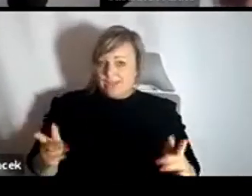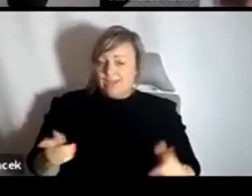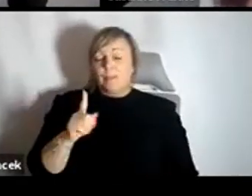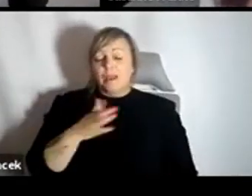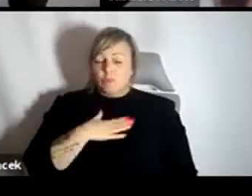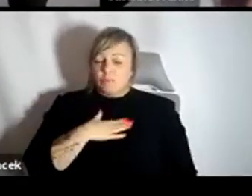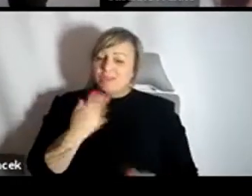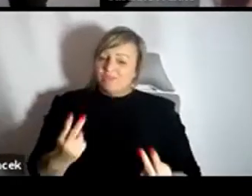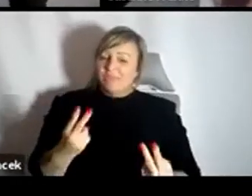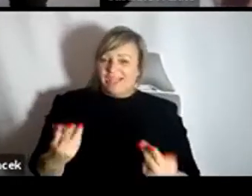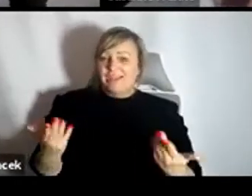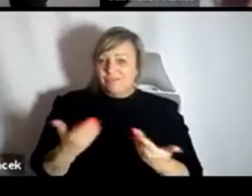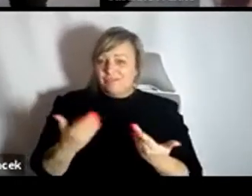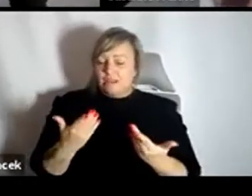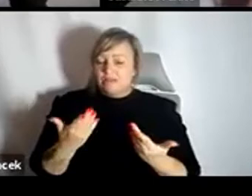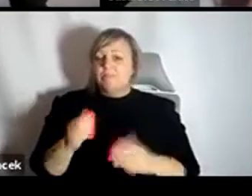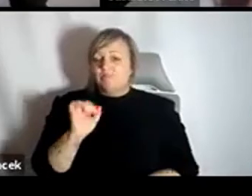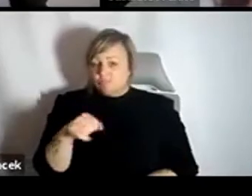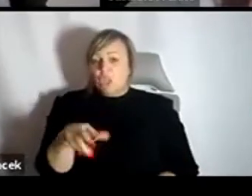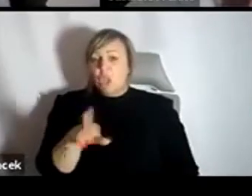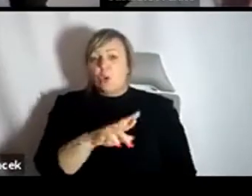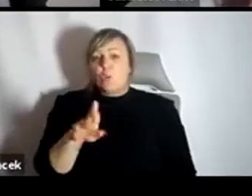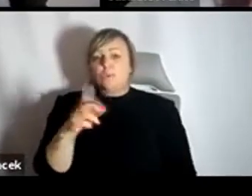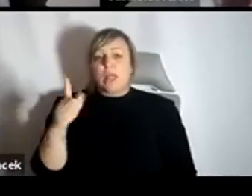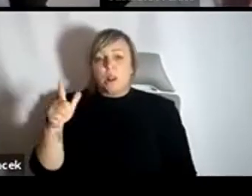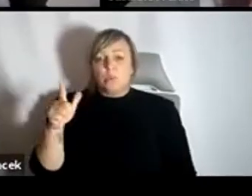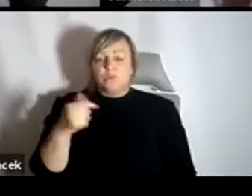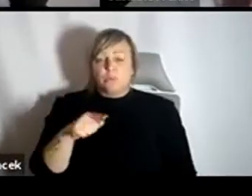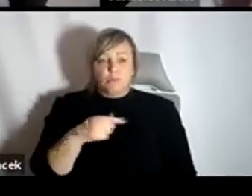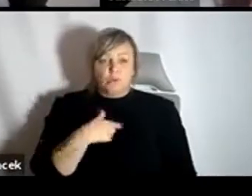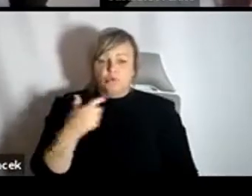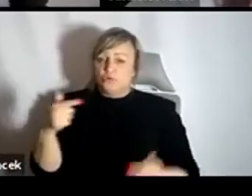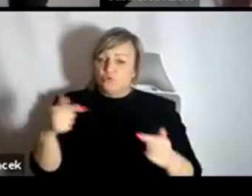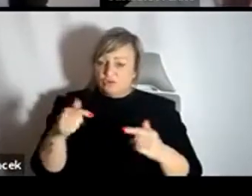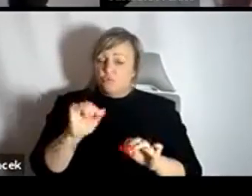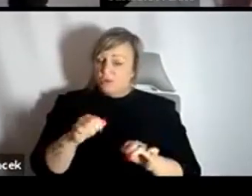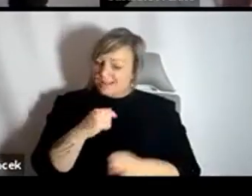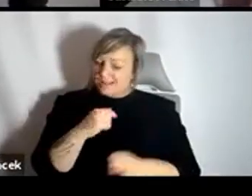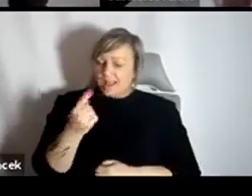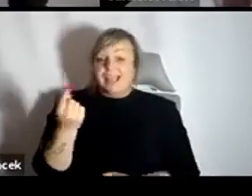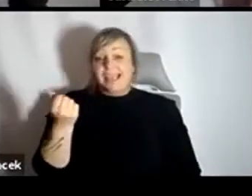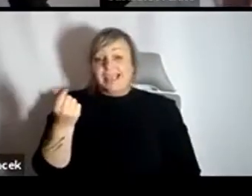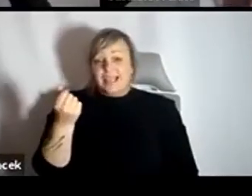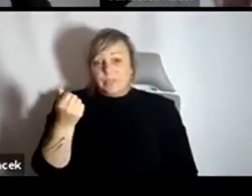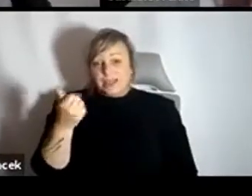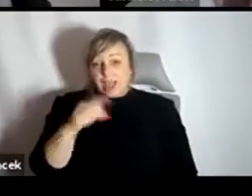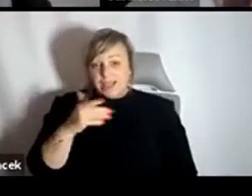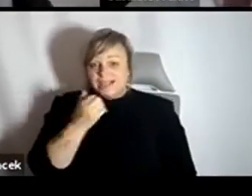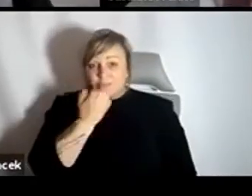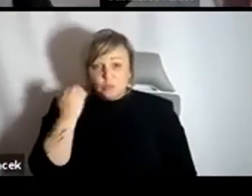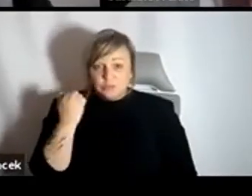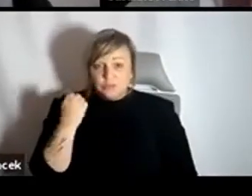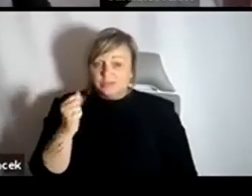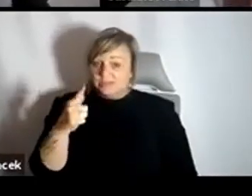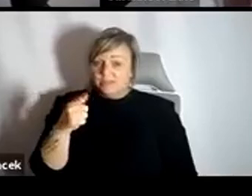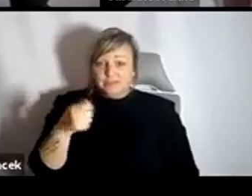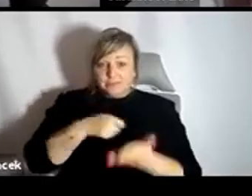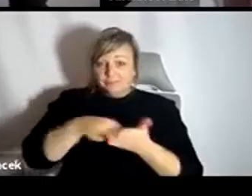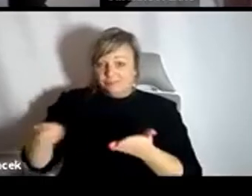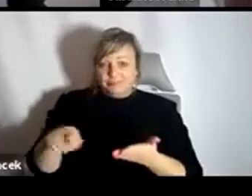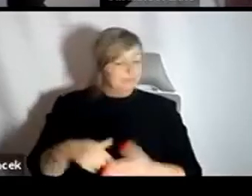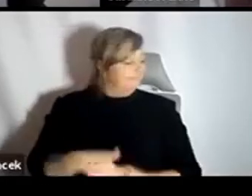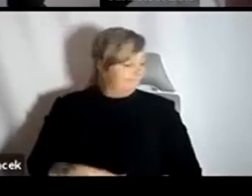ich, und das ist ja, kann man ja bei der Rosa-Luxemburg-Stiftung mal sagen, wir werden den Kapitalismus leider nicht so schnell abschaffen können, aber innerhalb